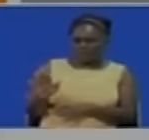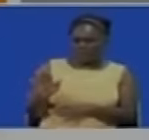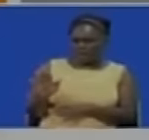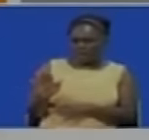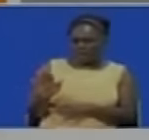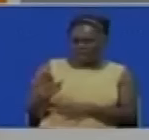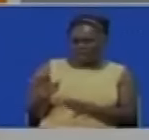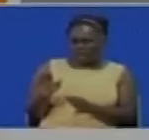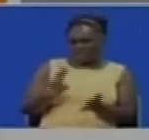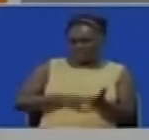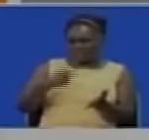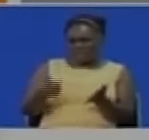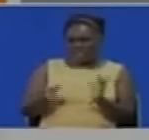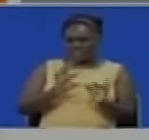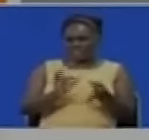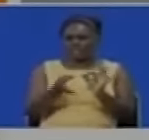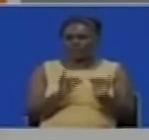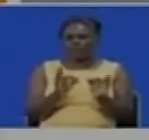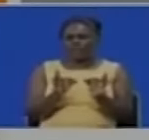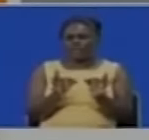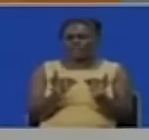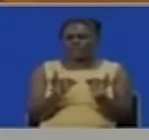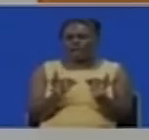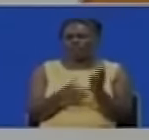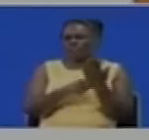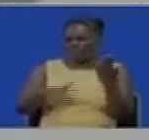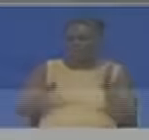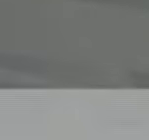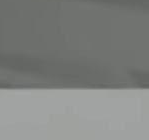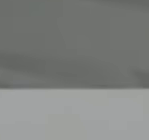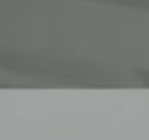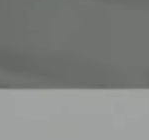katika kutafsiri lugha ya Kijerumani hadi Kiswahili.